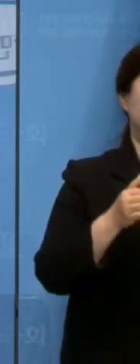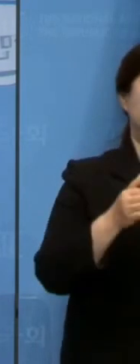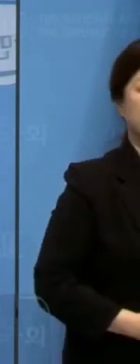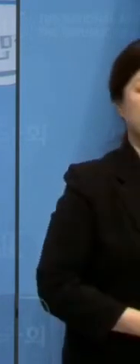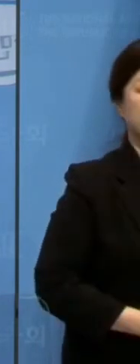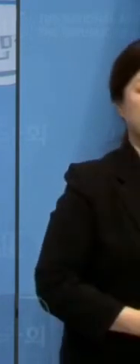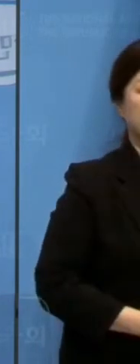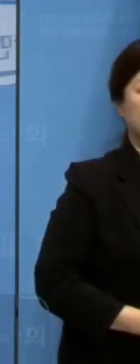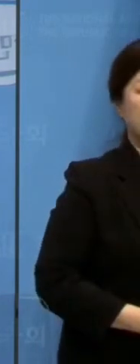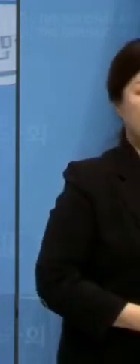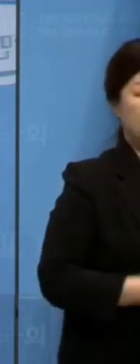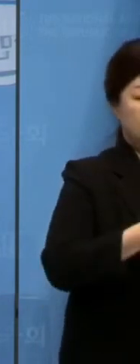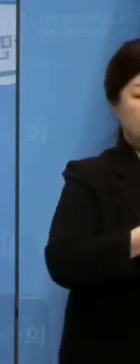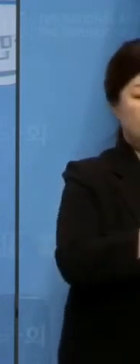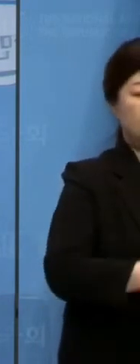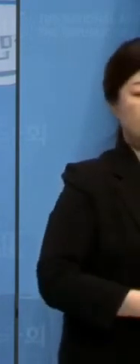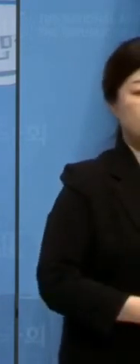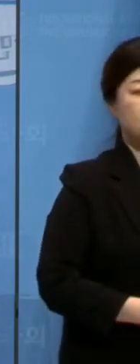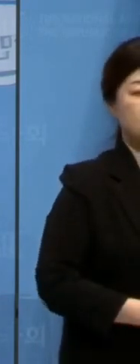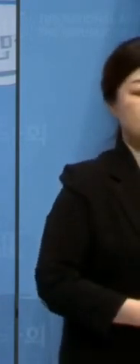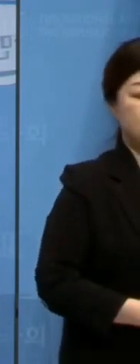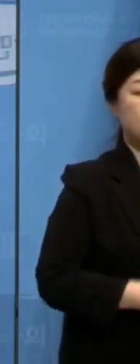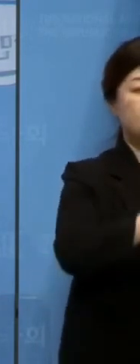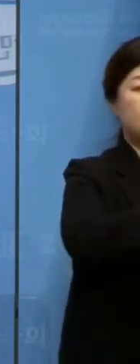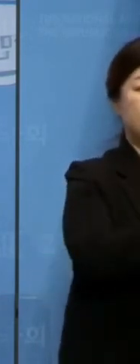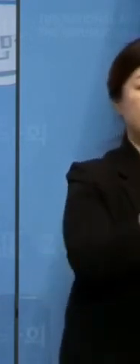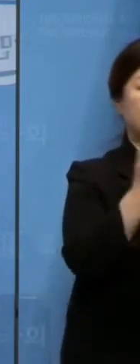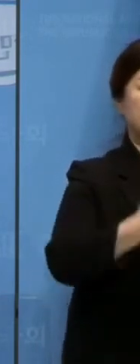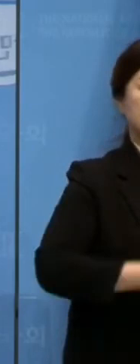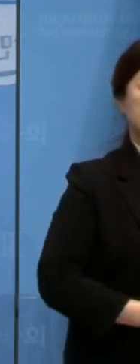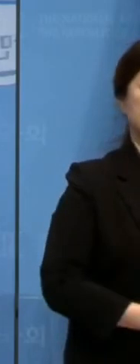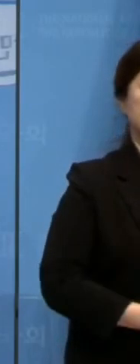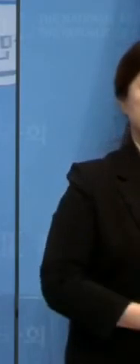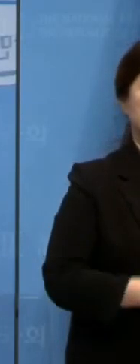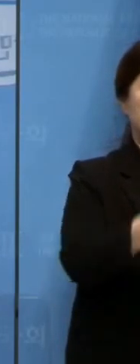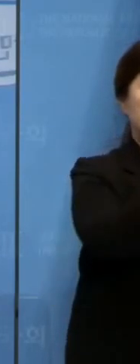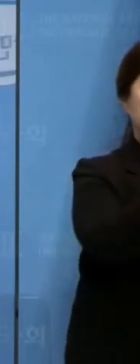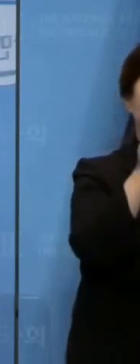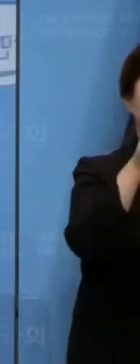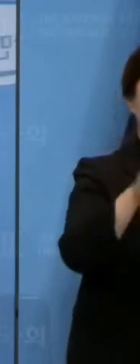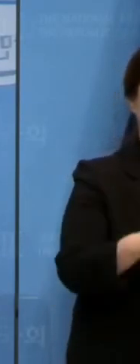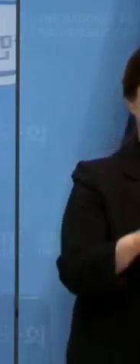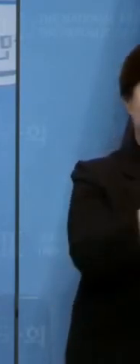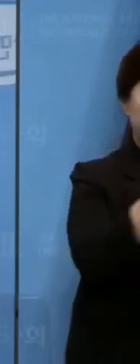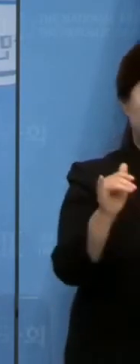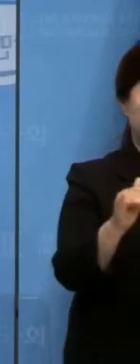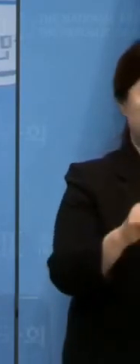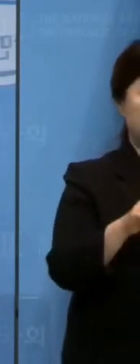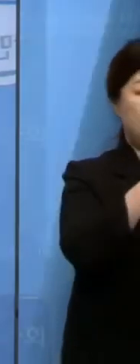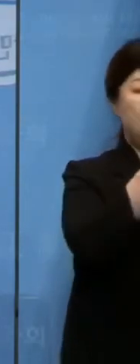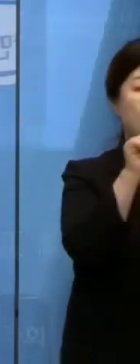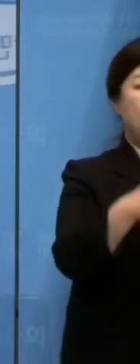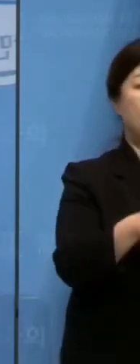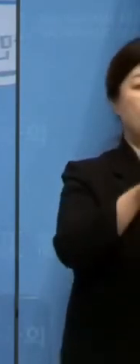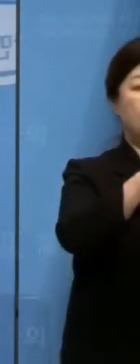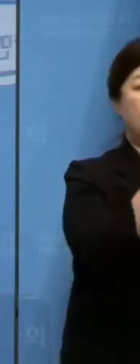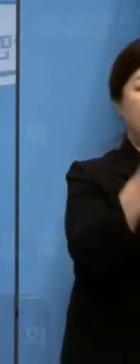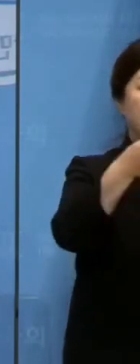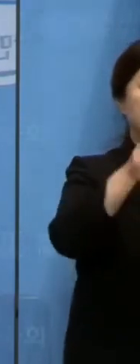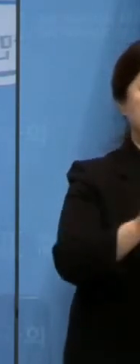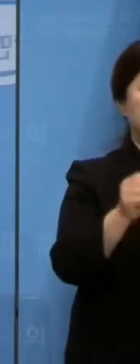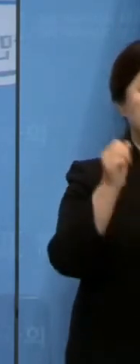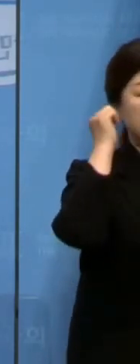이는 평당 270만 원에 달하는 금액입니다. 내곡동이 보금자리 주택지구로